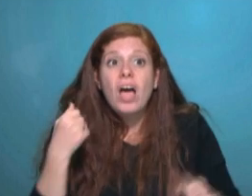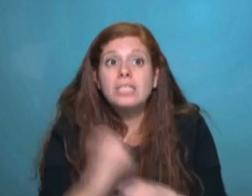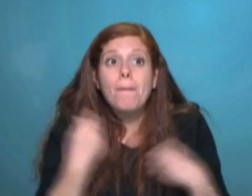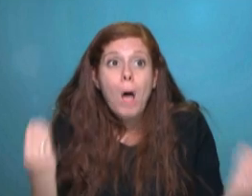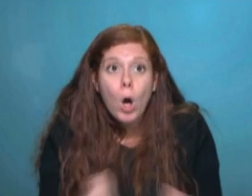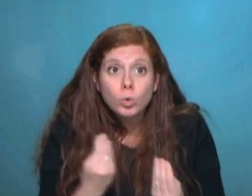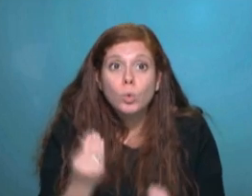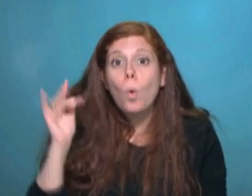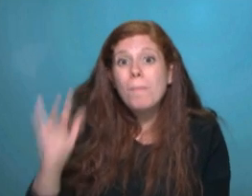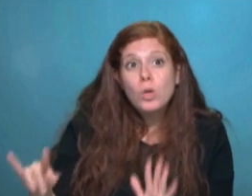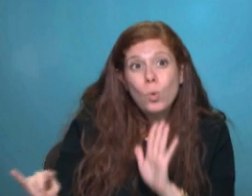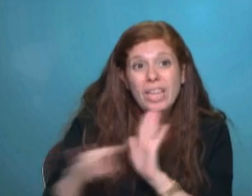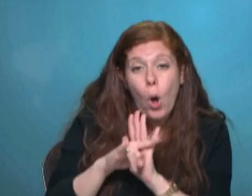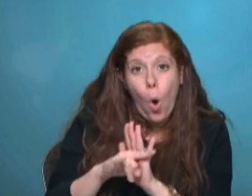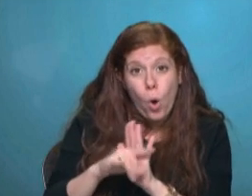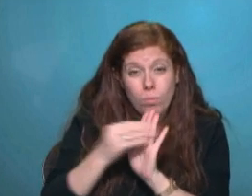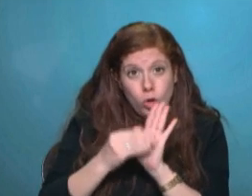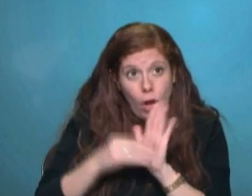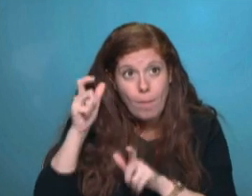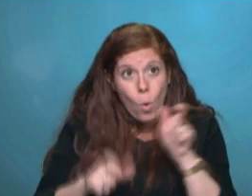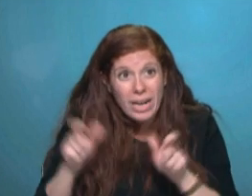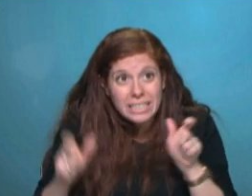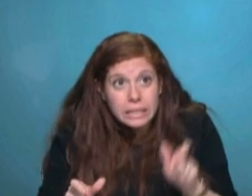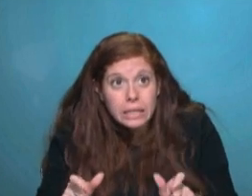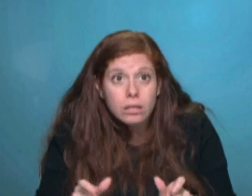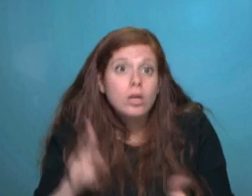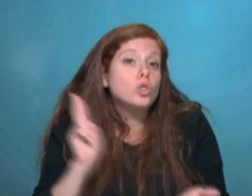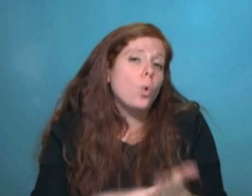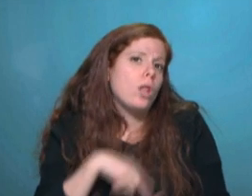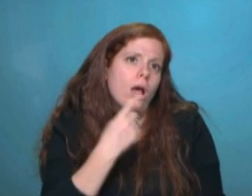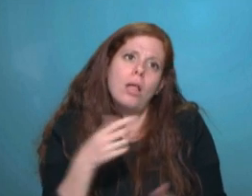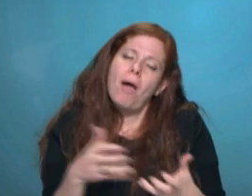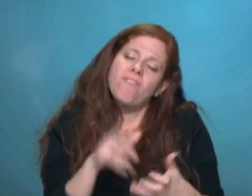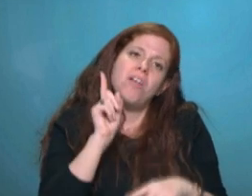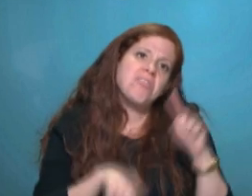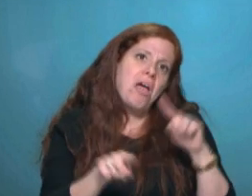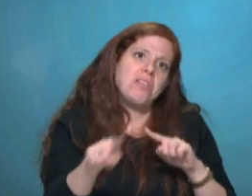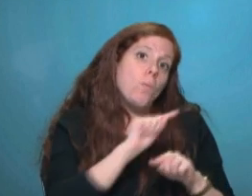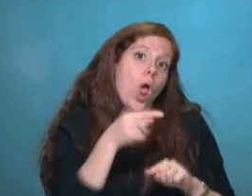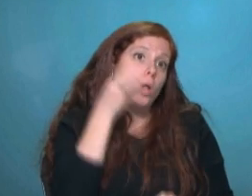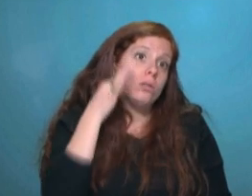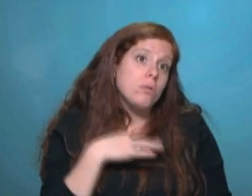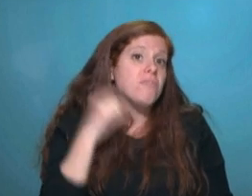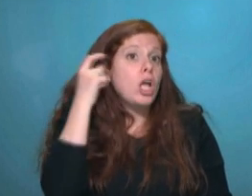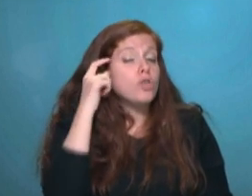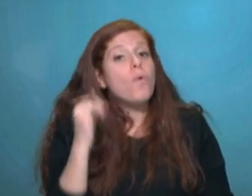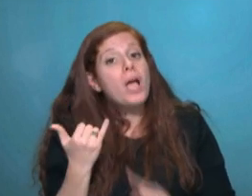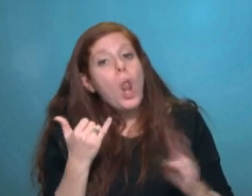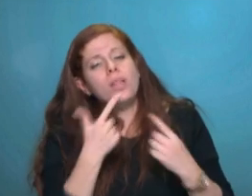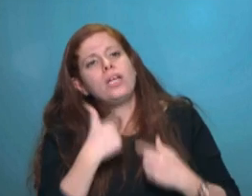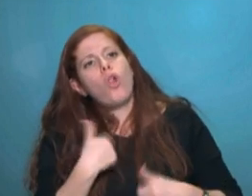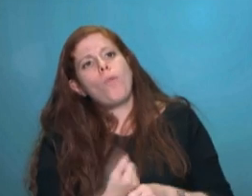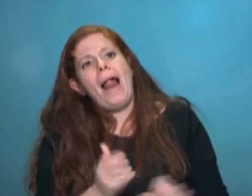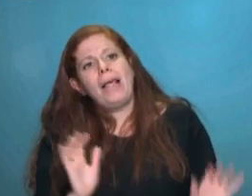שהוא בניגוד לחוק מרשם האוכלוסין, זכותנו להגיד להם, חבר'ה, אתם טעיתם, אולי לא שמתם לב, תחשבו, כן, לא תגידו לנו מה